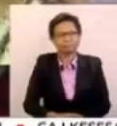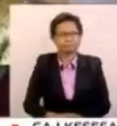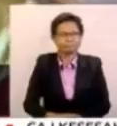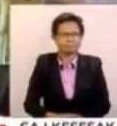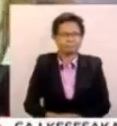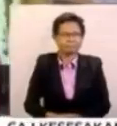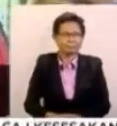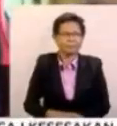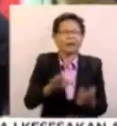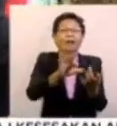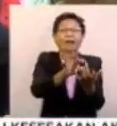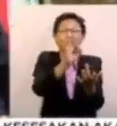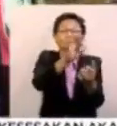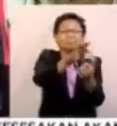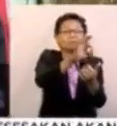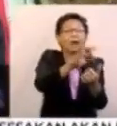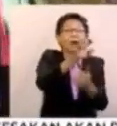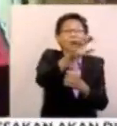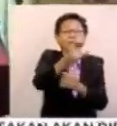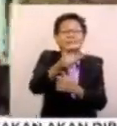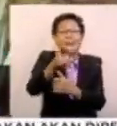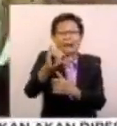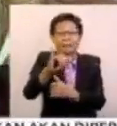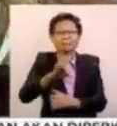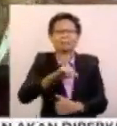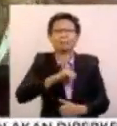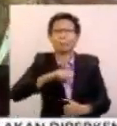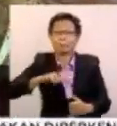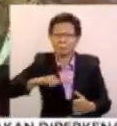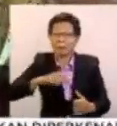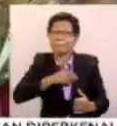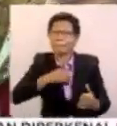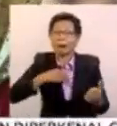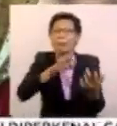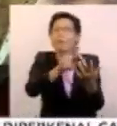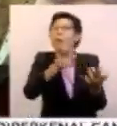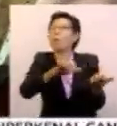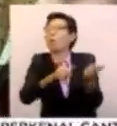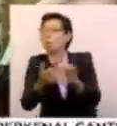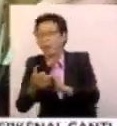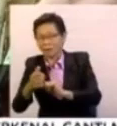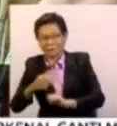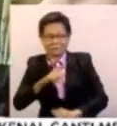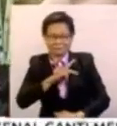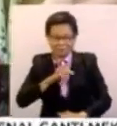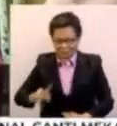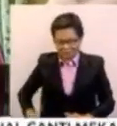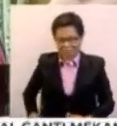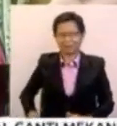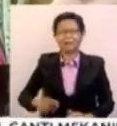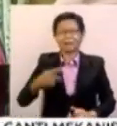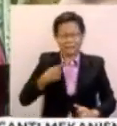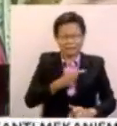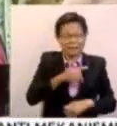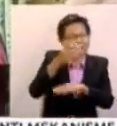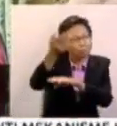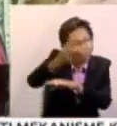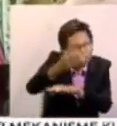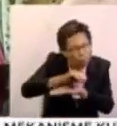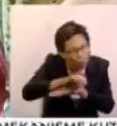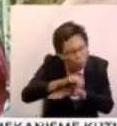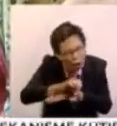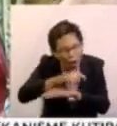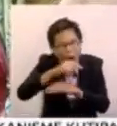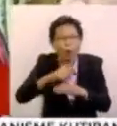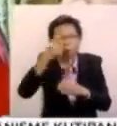Nanti oleh yang di-Pertuan Agong dan kami akan bagi taklimat pada mereka untuk mereka memulakan tugas.